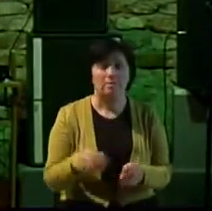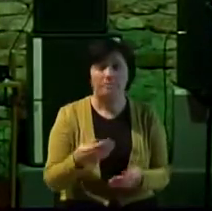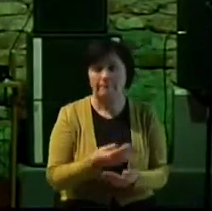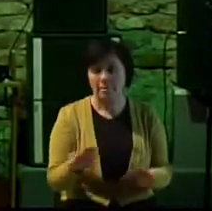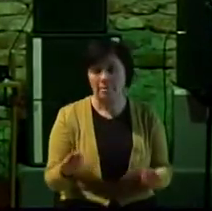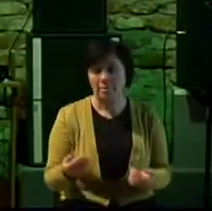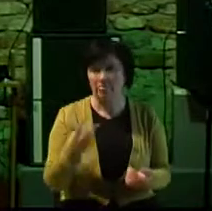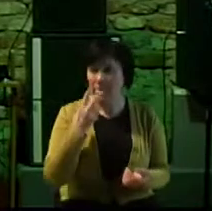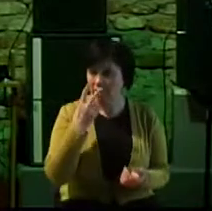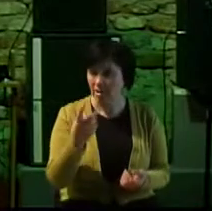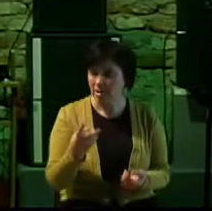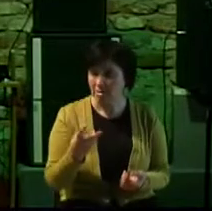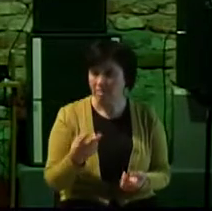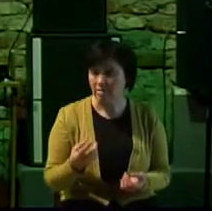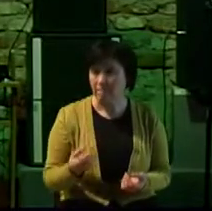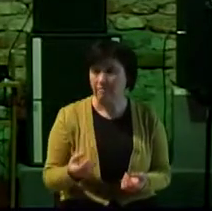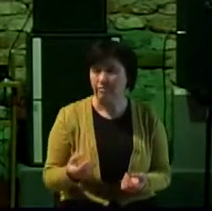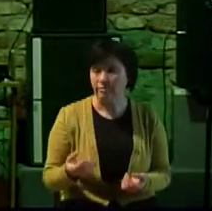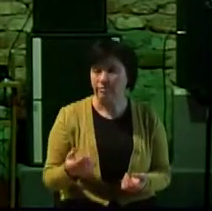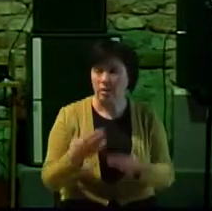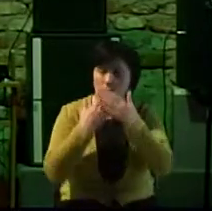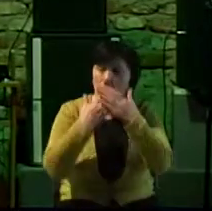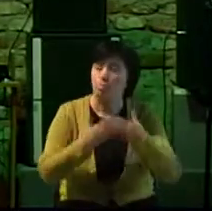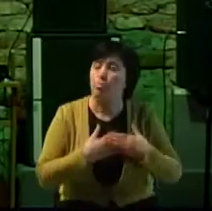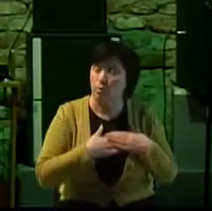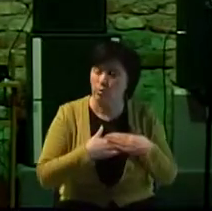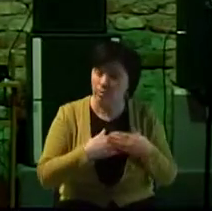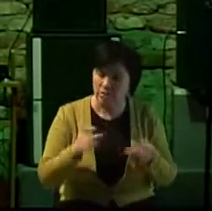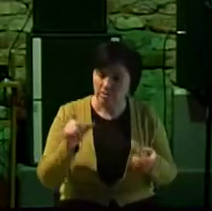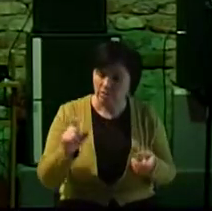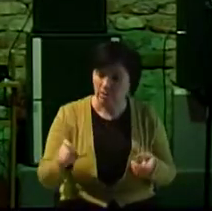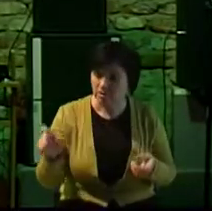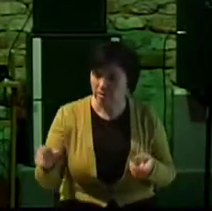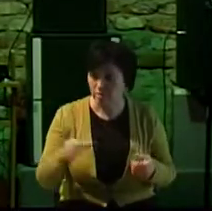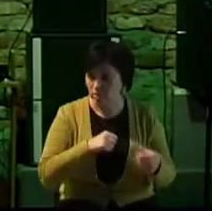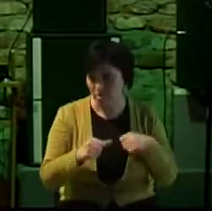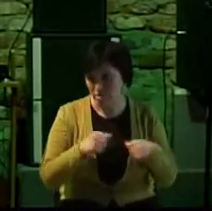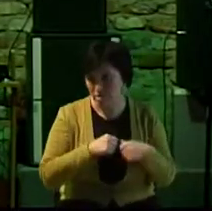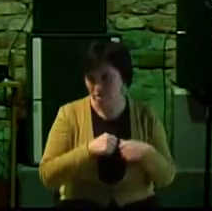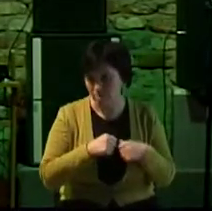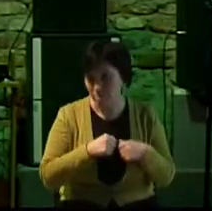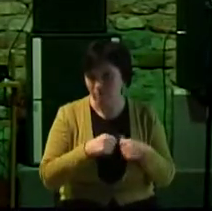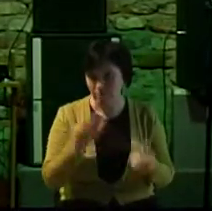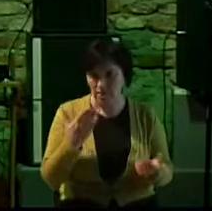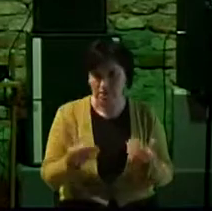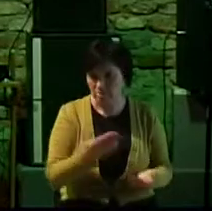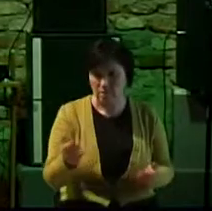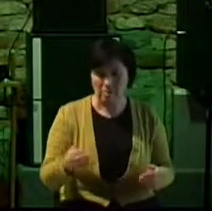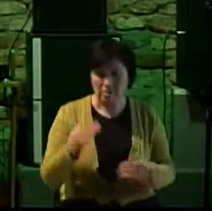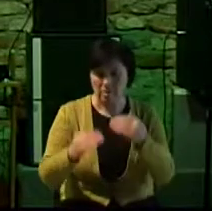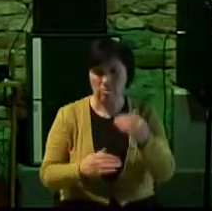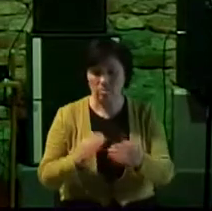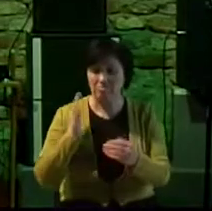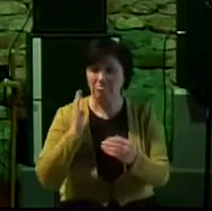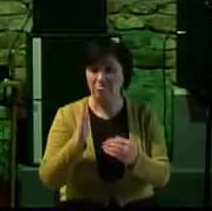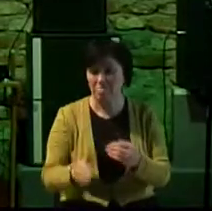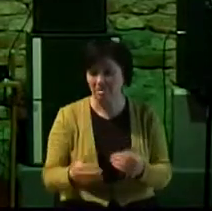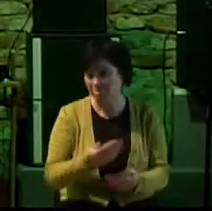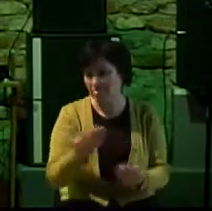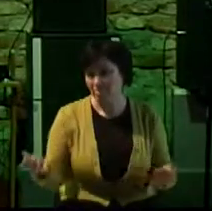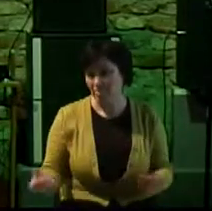мы показываем и проявляем любовь к согрешающему. Потому что если мы проходим мимо, то